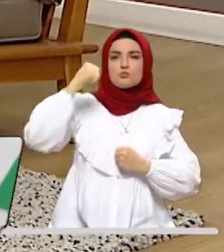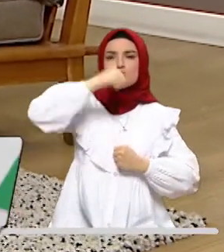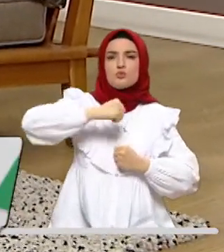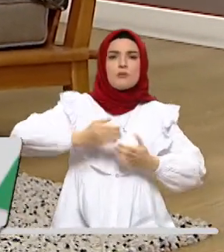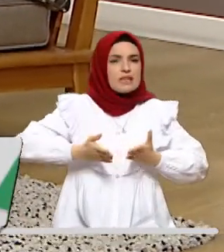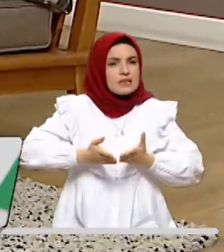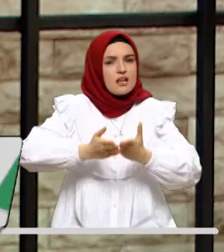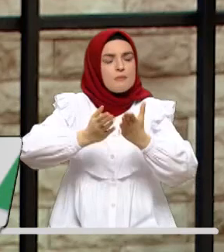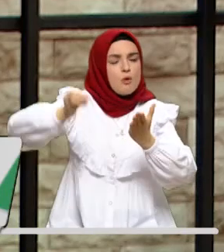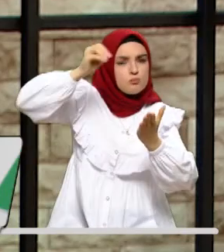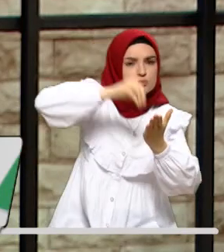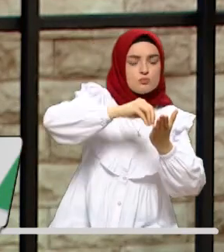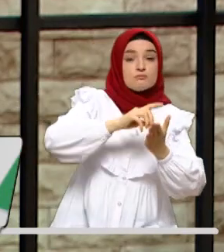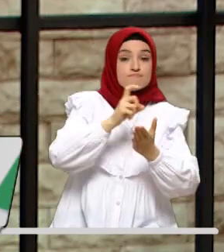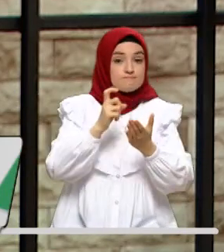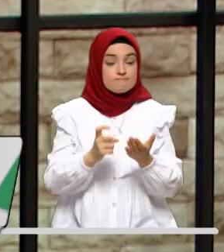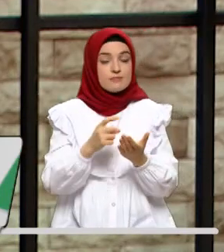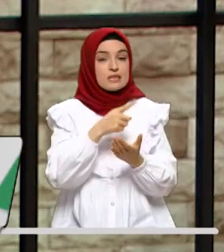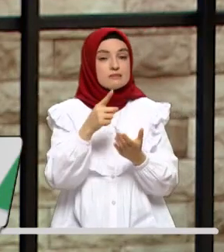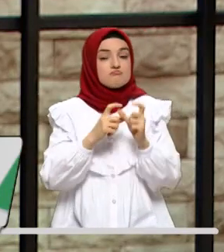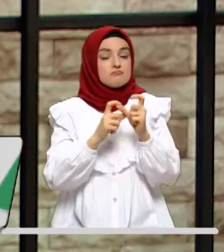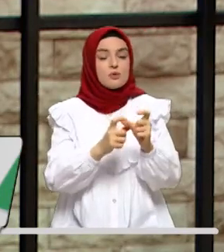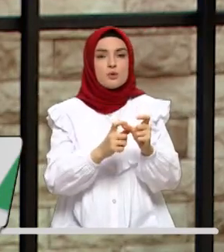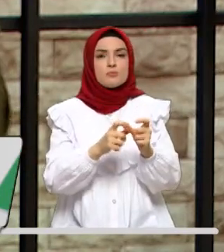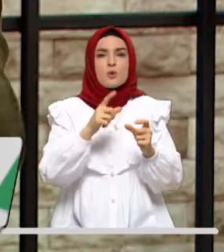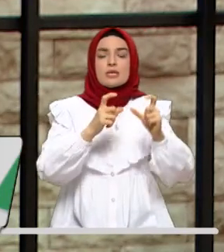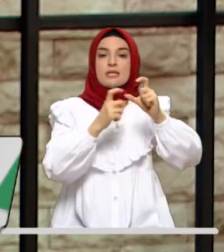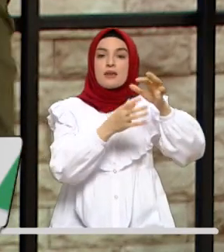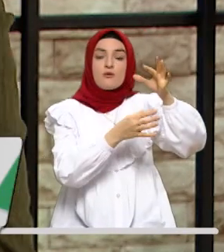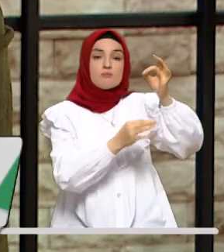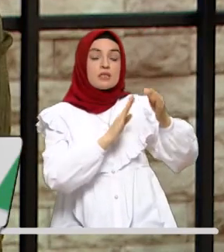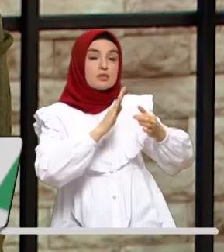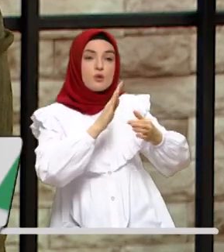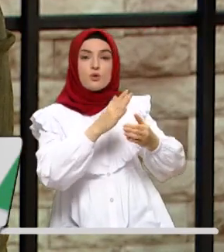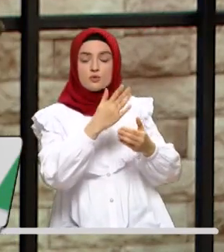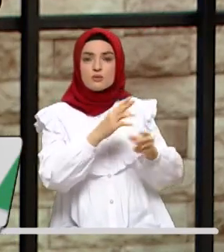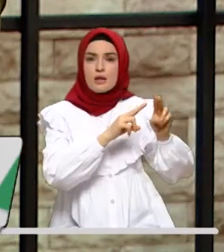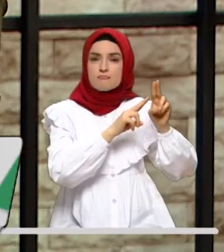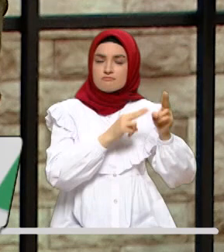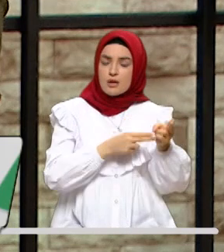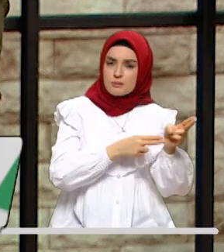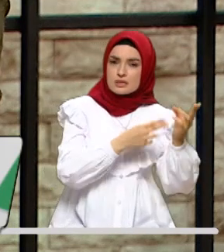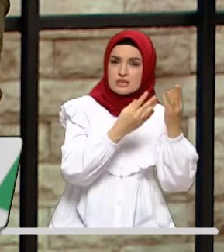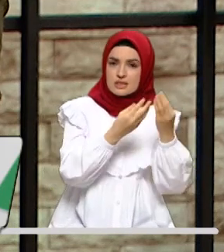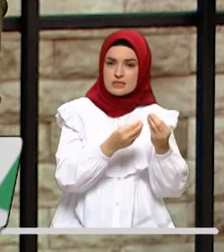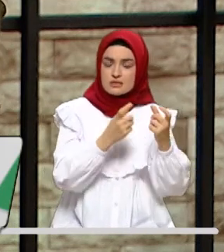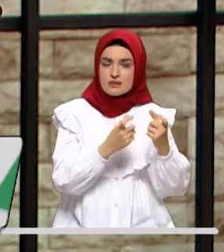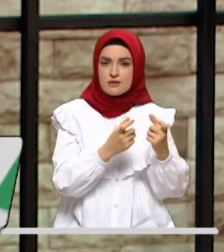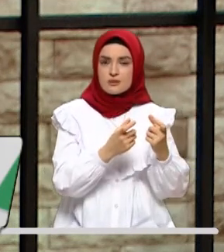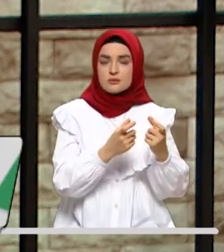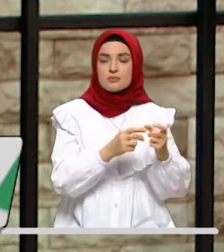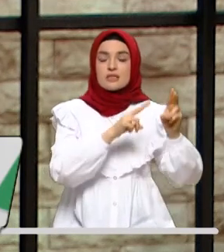Size soruyorum. Ve daha sonra götürdüler Seyit Onbaşı'yı, Balıkesir Havranlı, gazi olarak ayrıldı